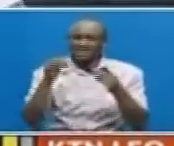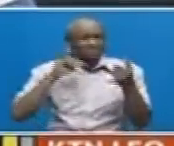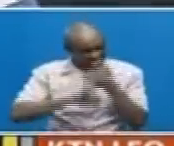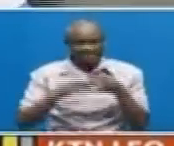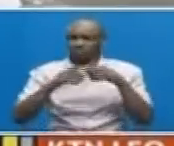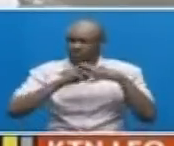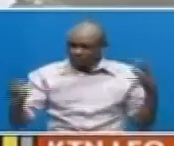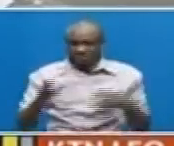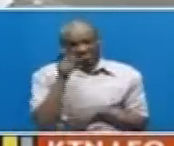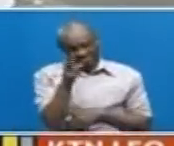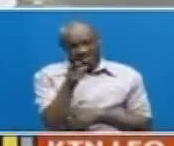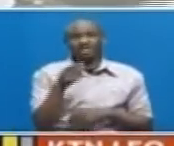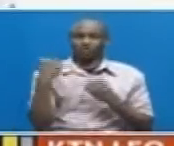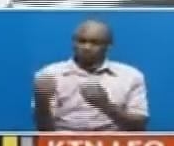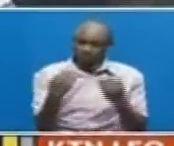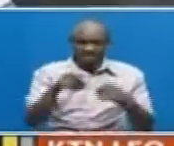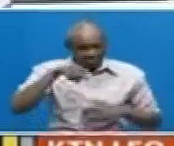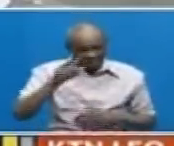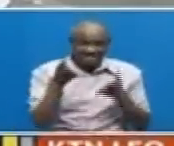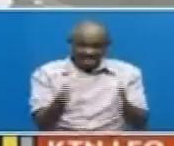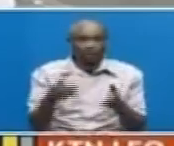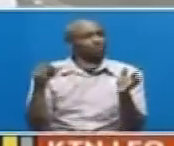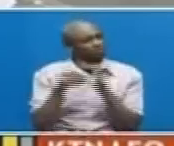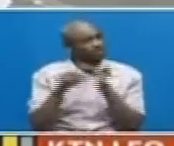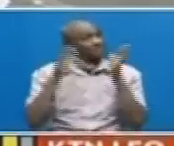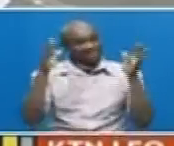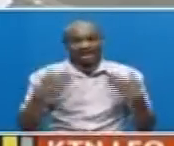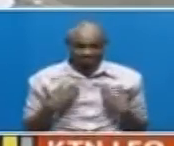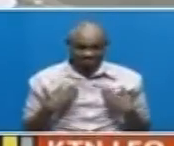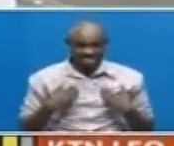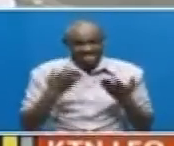zimesambaratika, hivyo basi watoto wakileo wamejipata mashakani.